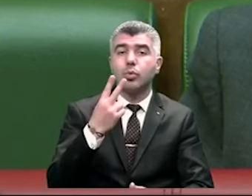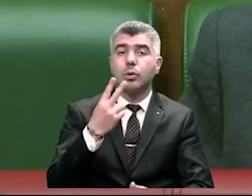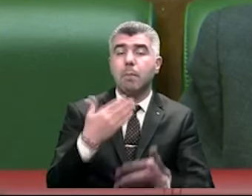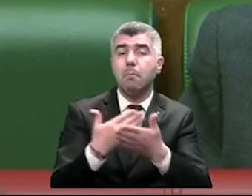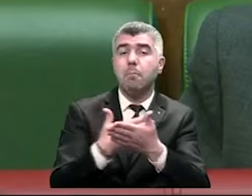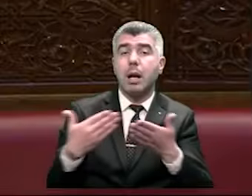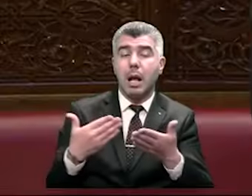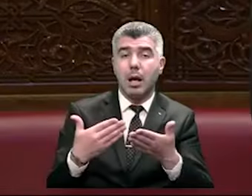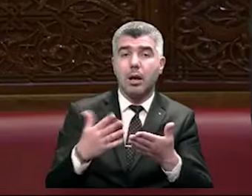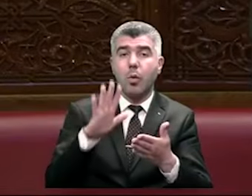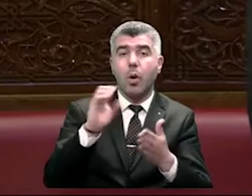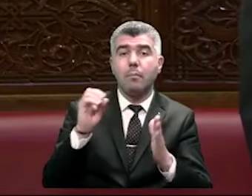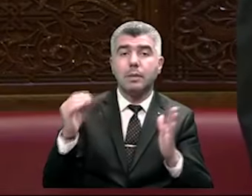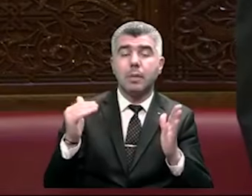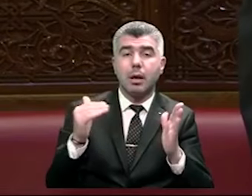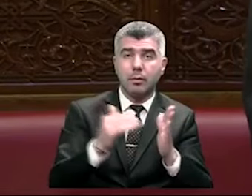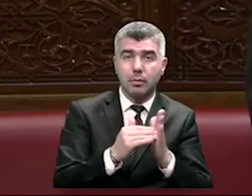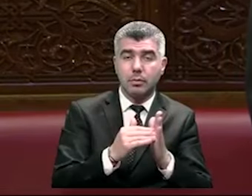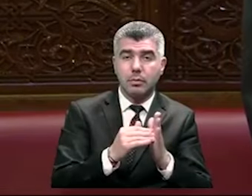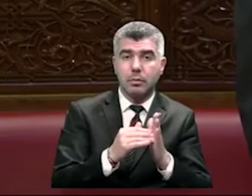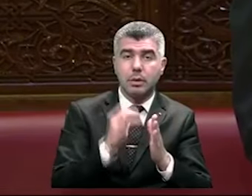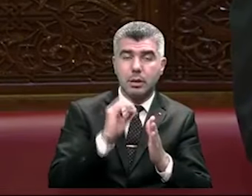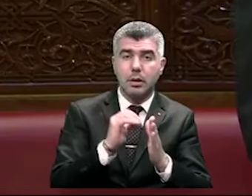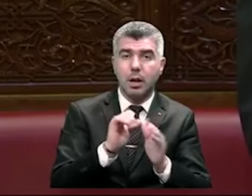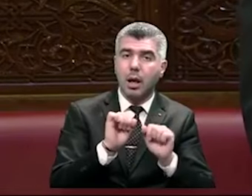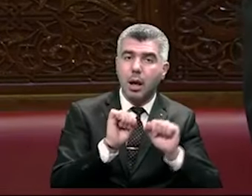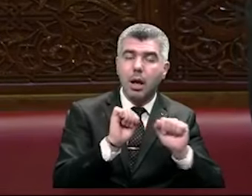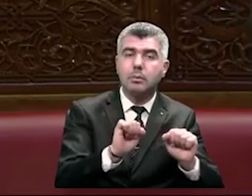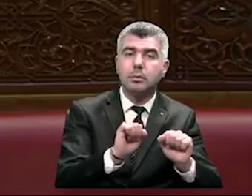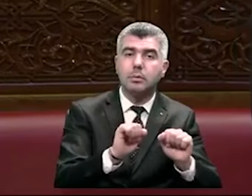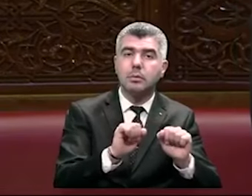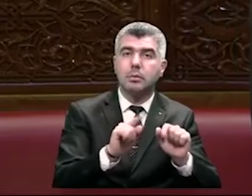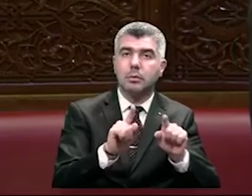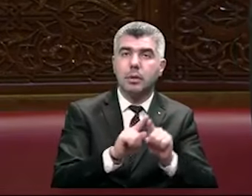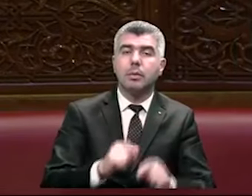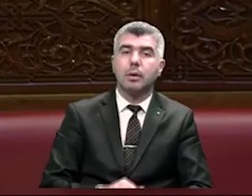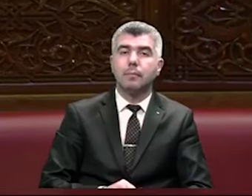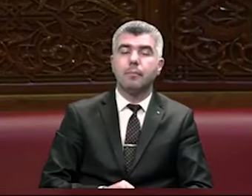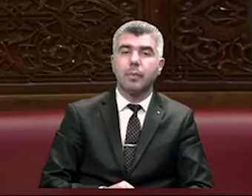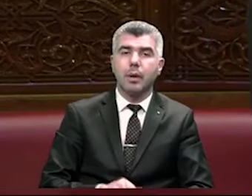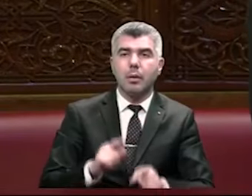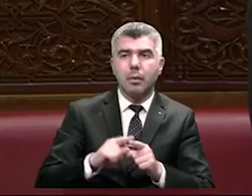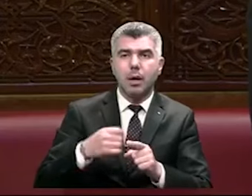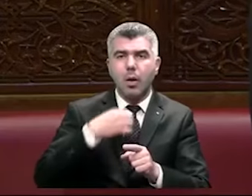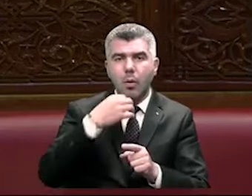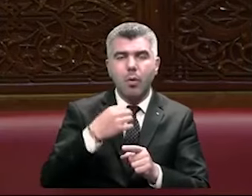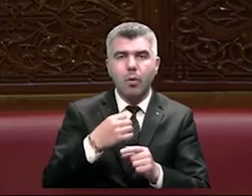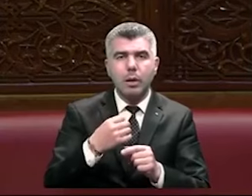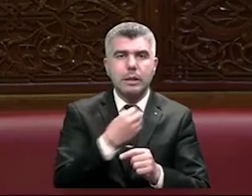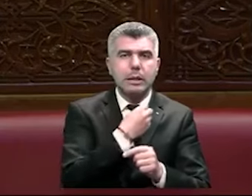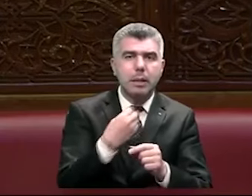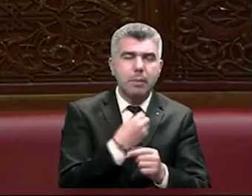ونص بلا م نصيب هذ غير غير دي الاستثمار المحاكاه يسين